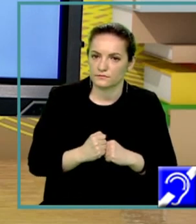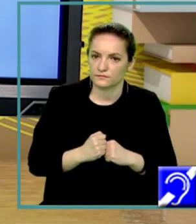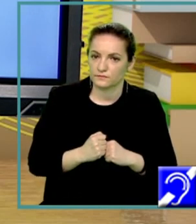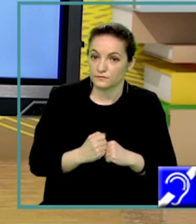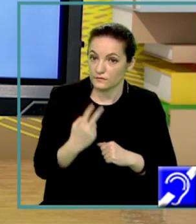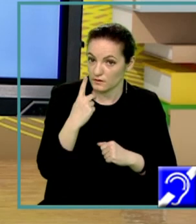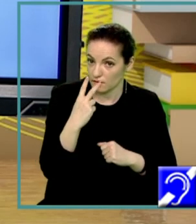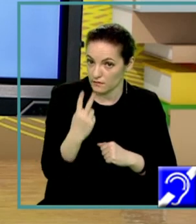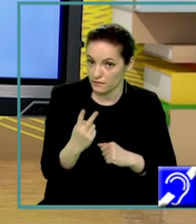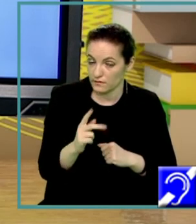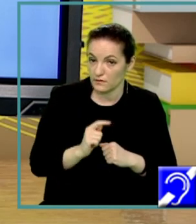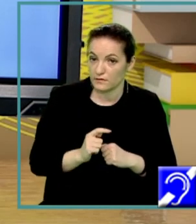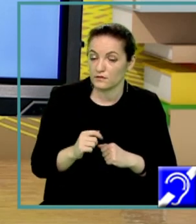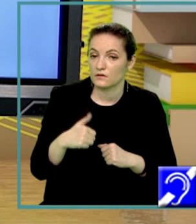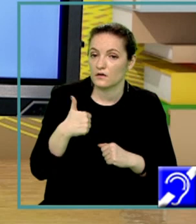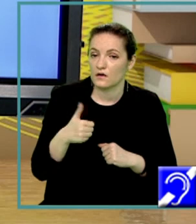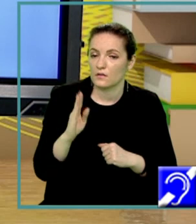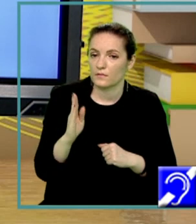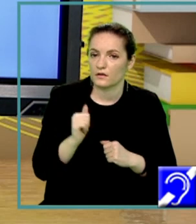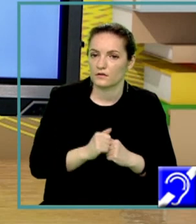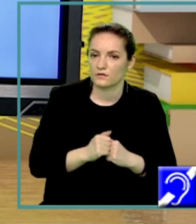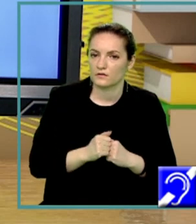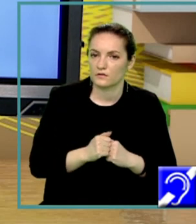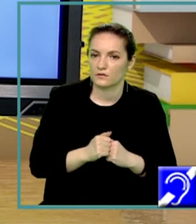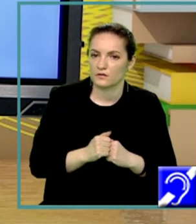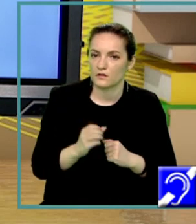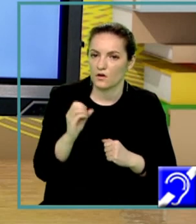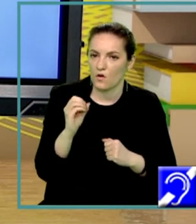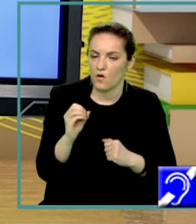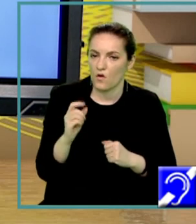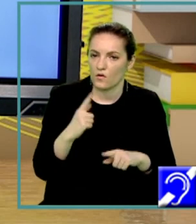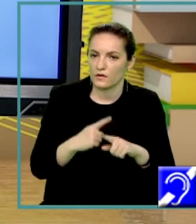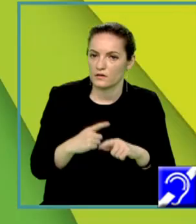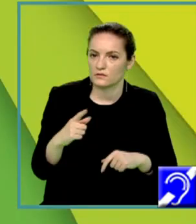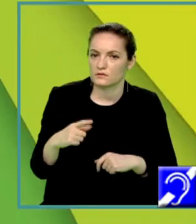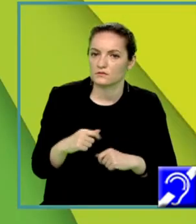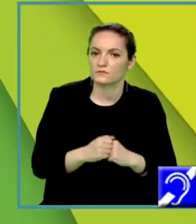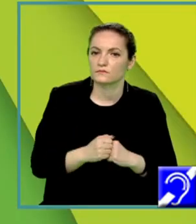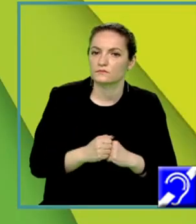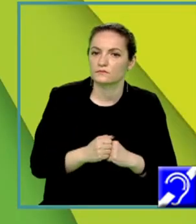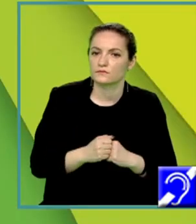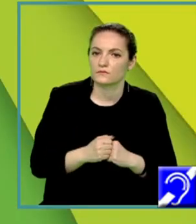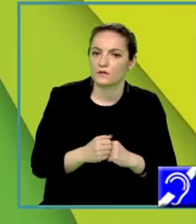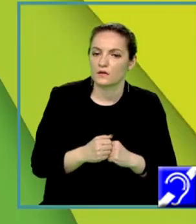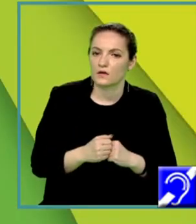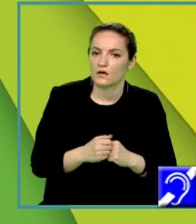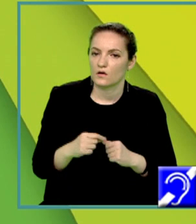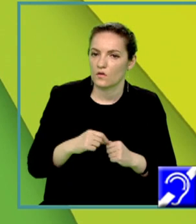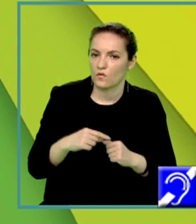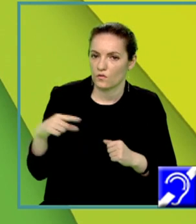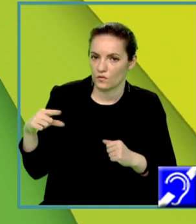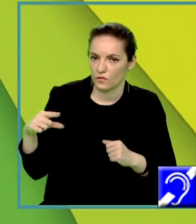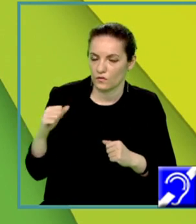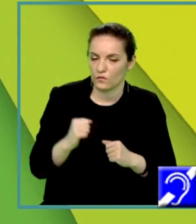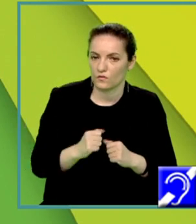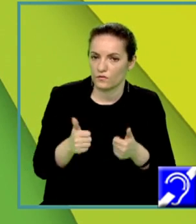funcției reprezentând dreapta AB, axa OX este aceasta. Cu alte cuvinte, unghiul pe care noi îl căutăm,